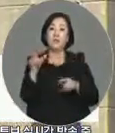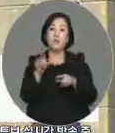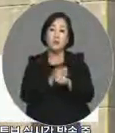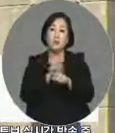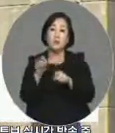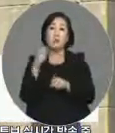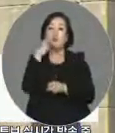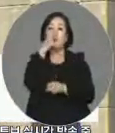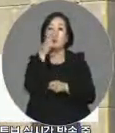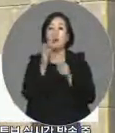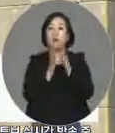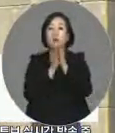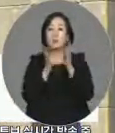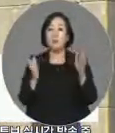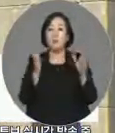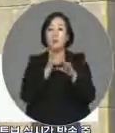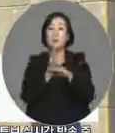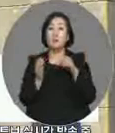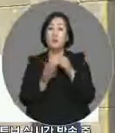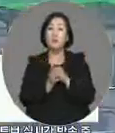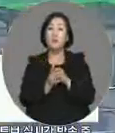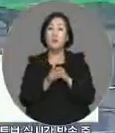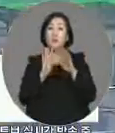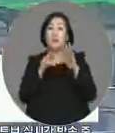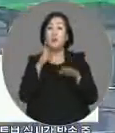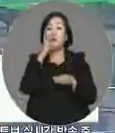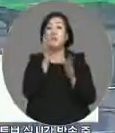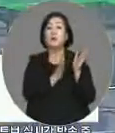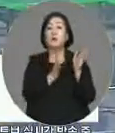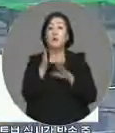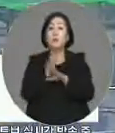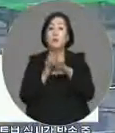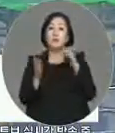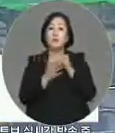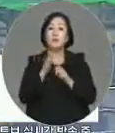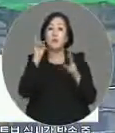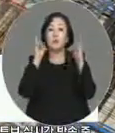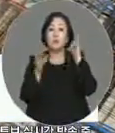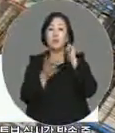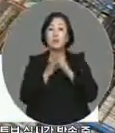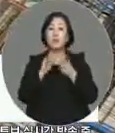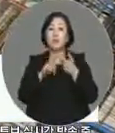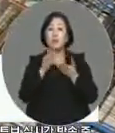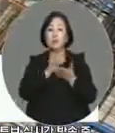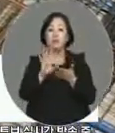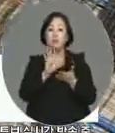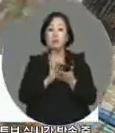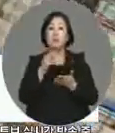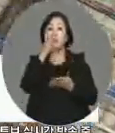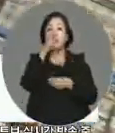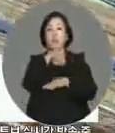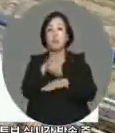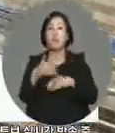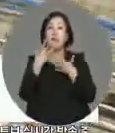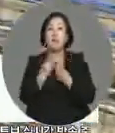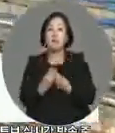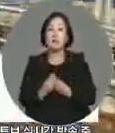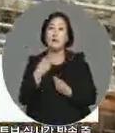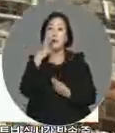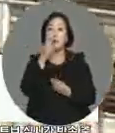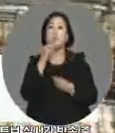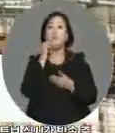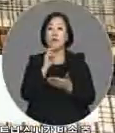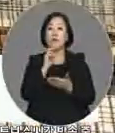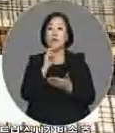특별 점검에 들어갔습니다. 이번 점검에서는 시공 계획과 품질 관리 계획, 안전 관리 계획